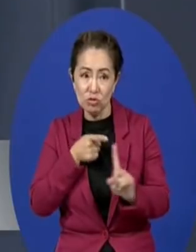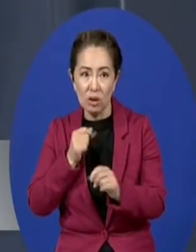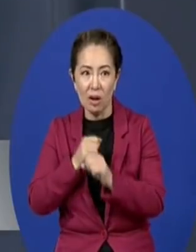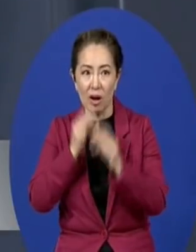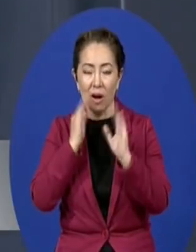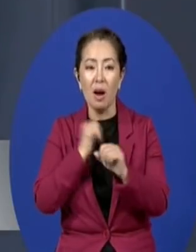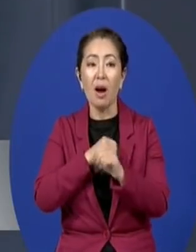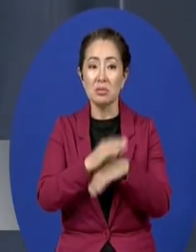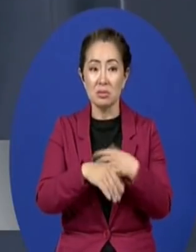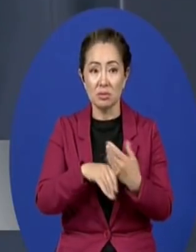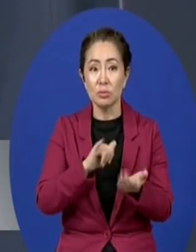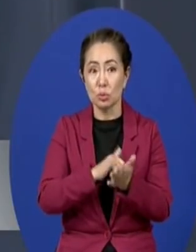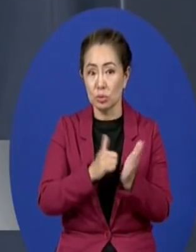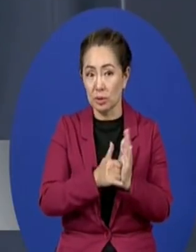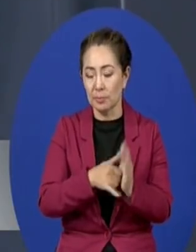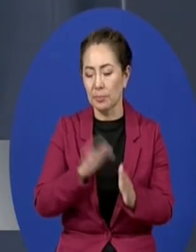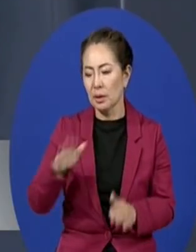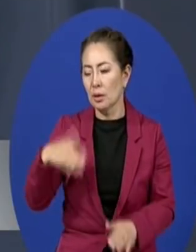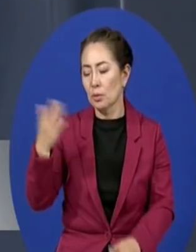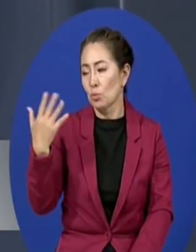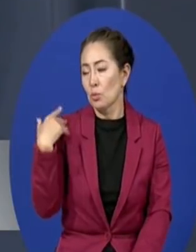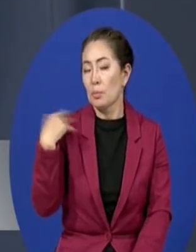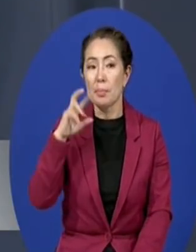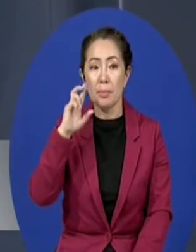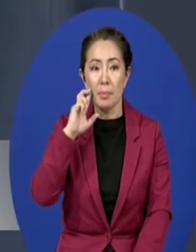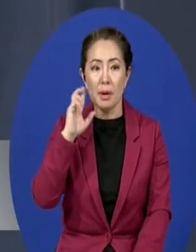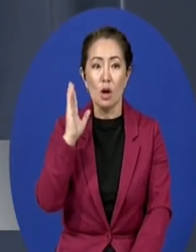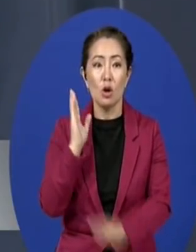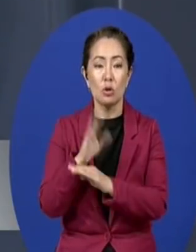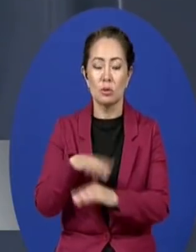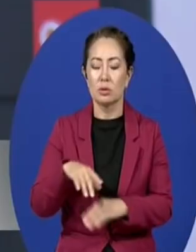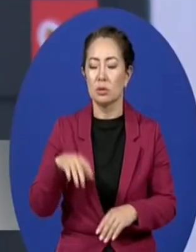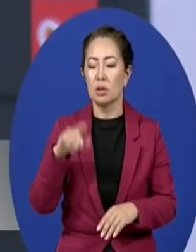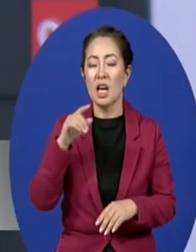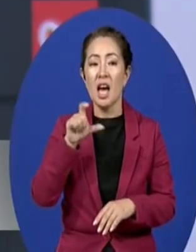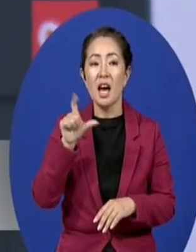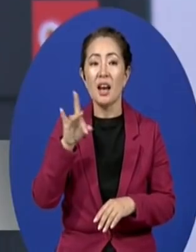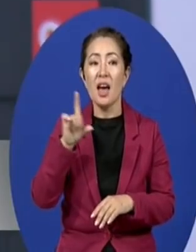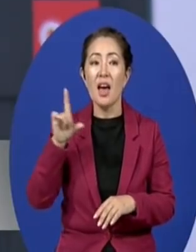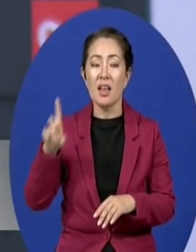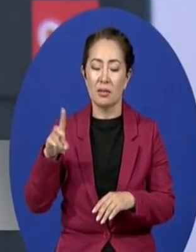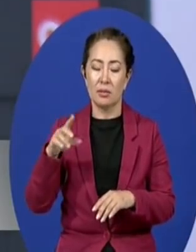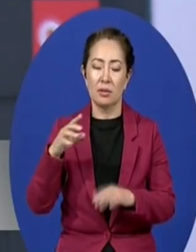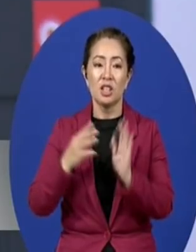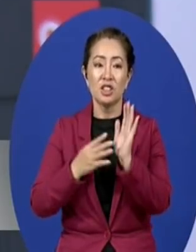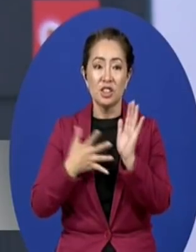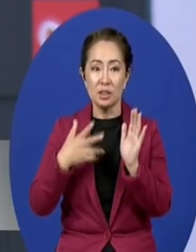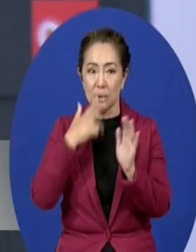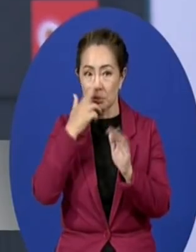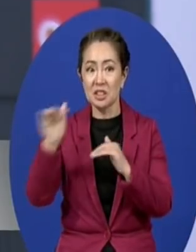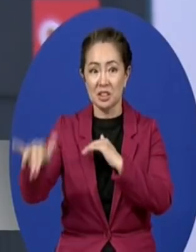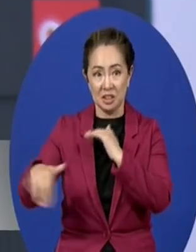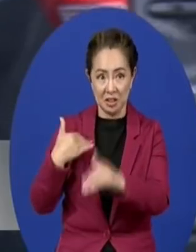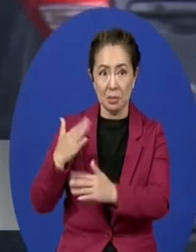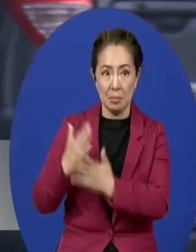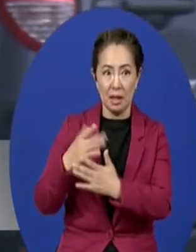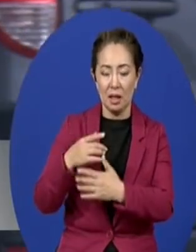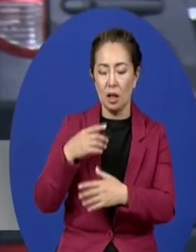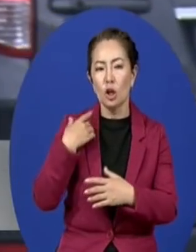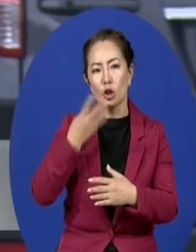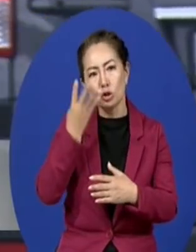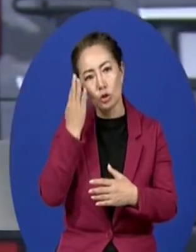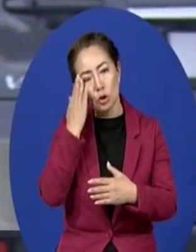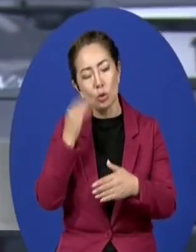байгаа. Өнгөрсөн бием гарагт ирээний бомбд дээр 1130 тонн AE95 шатхуун иржээ. Өнөөдрийн байдлаар AE95 40